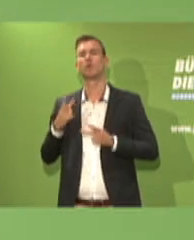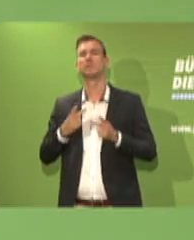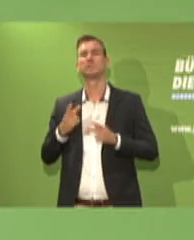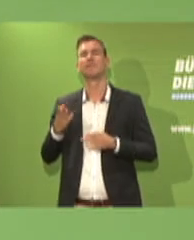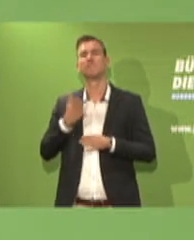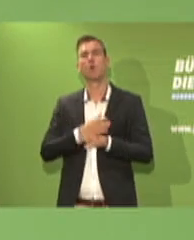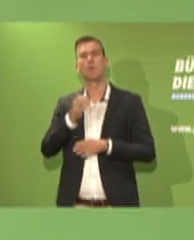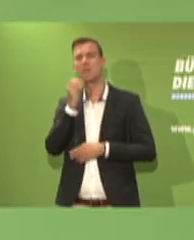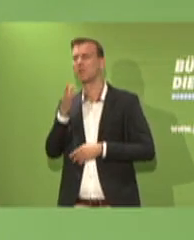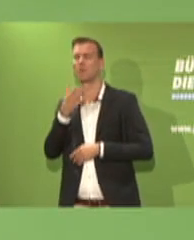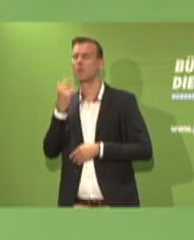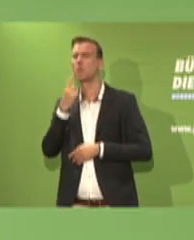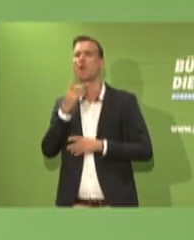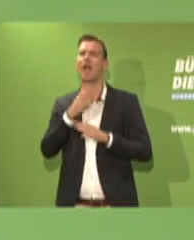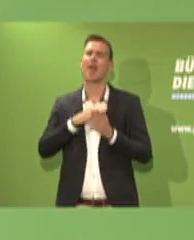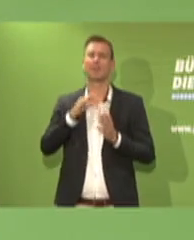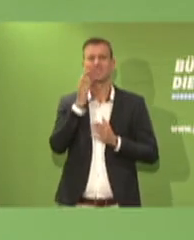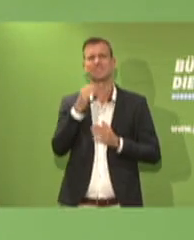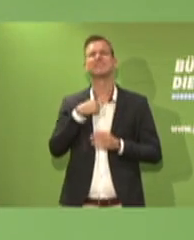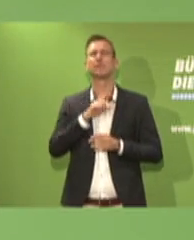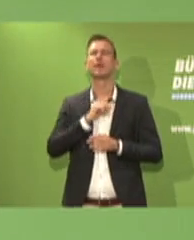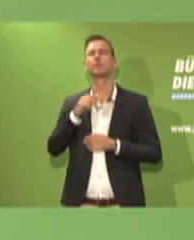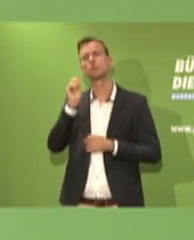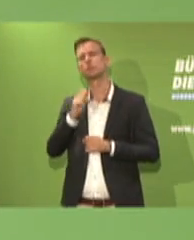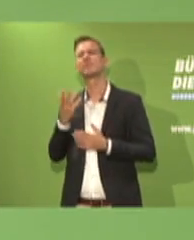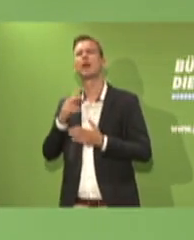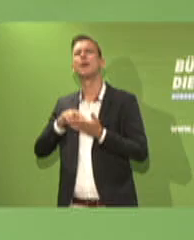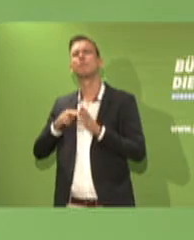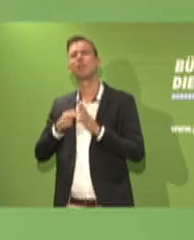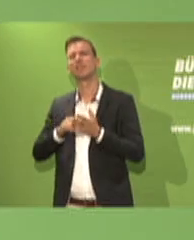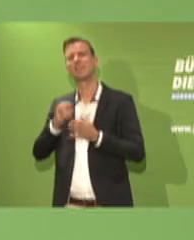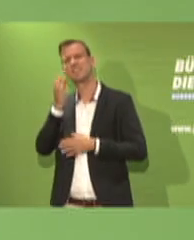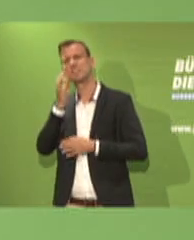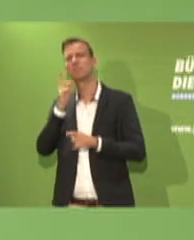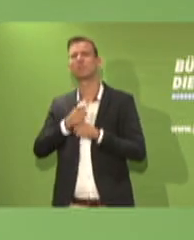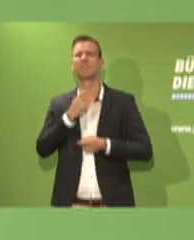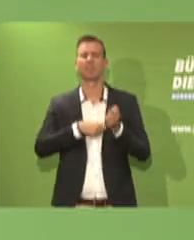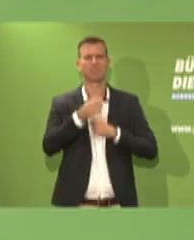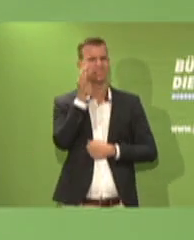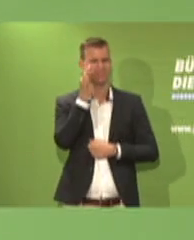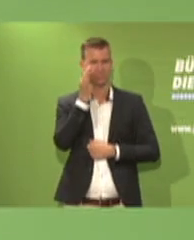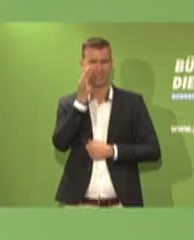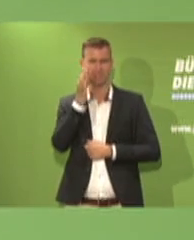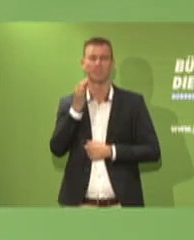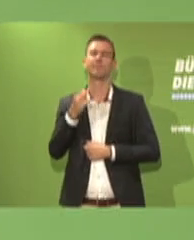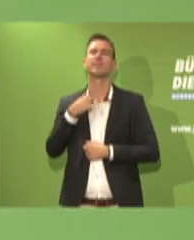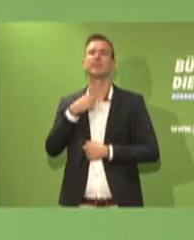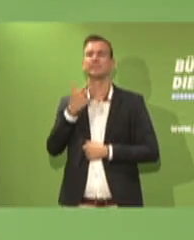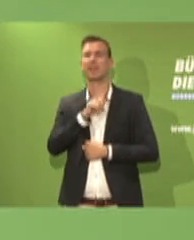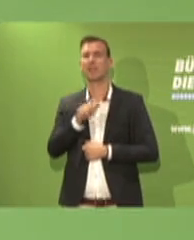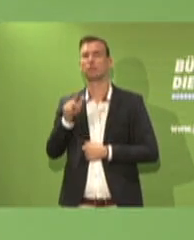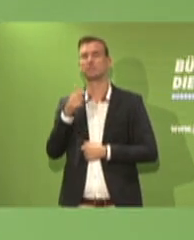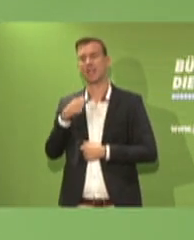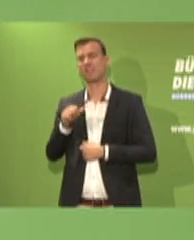nur mit einem Halbwissen versehen ist. Ich bin Politikwissenschaftlerin und Wirtschaftswissenschaftlerin. Ich bin seit 2011 Mitglied